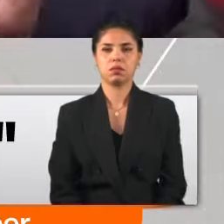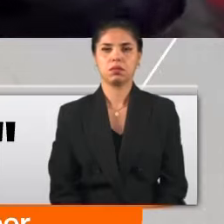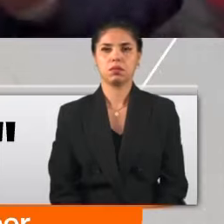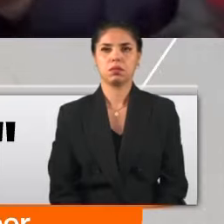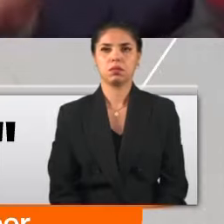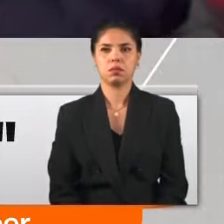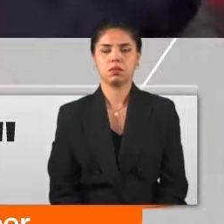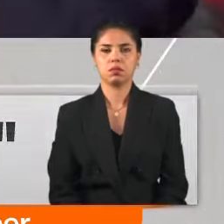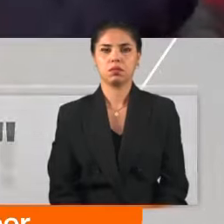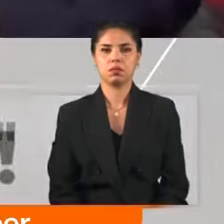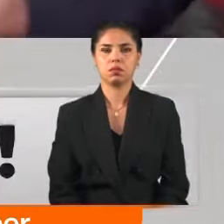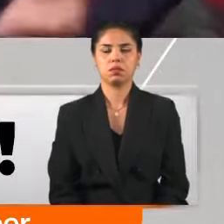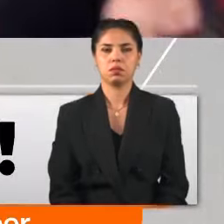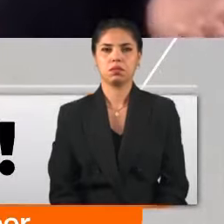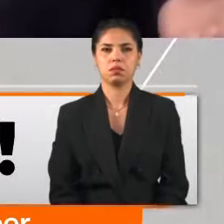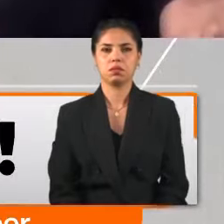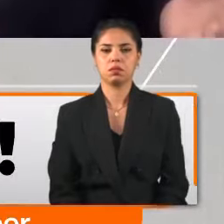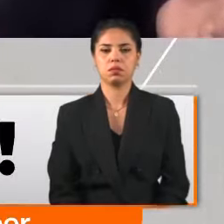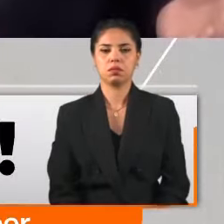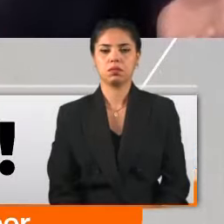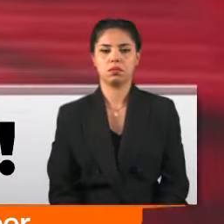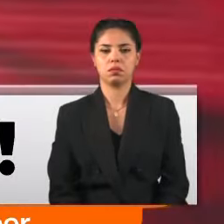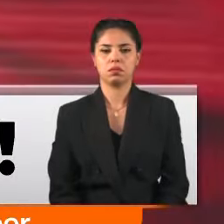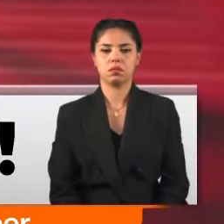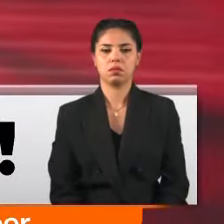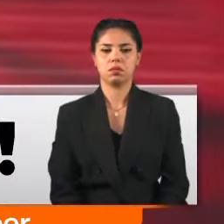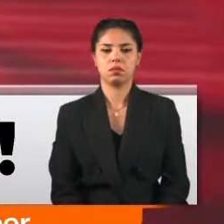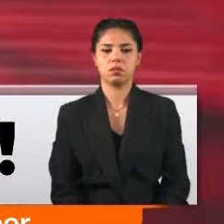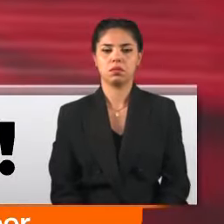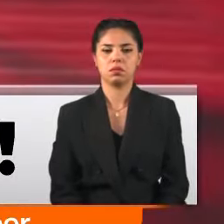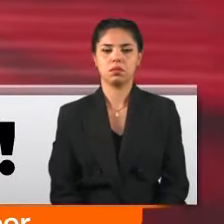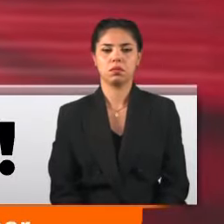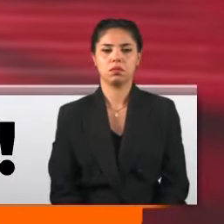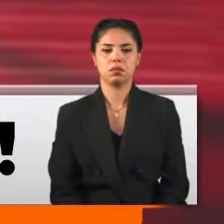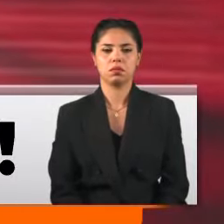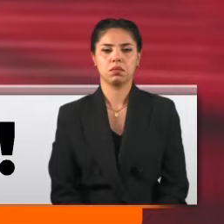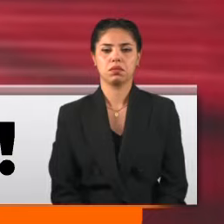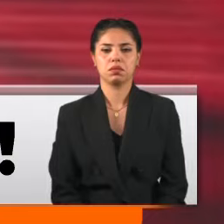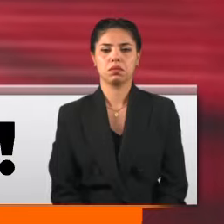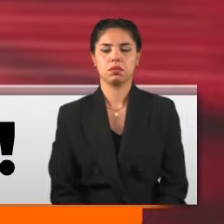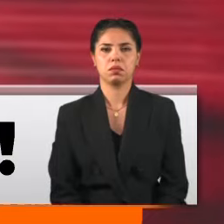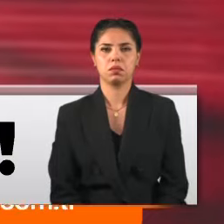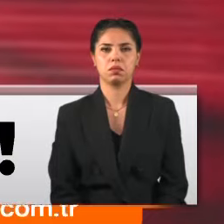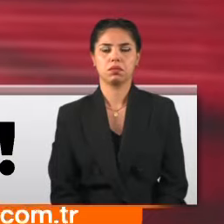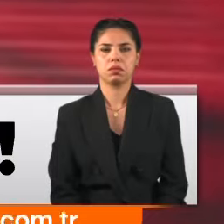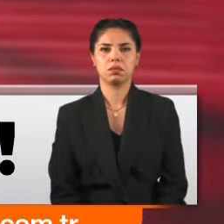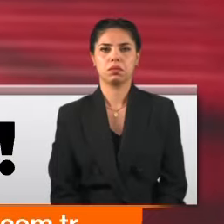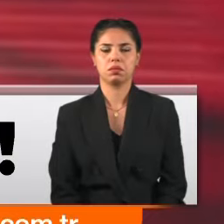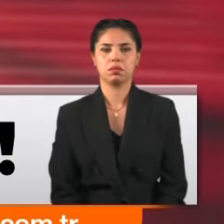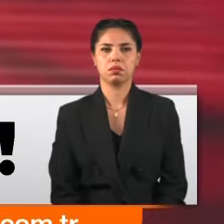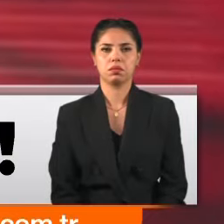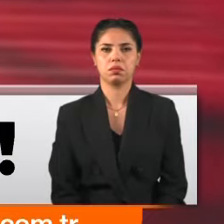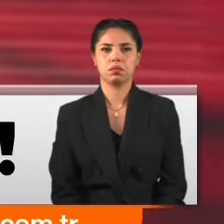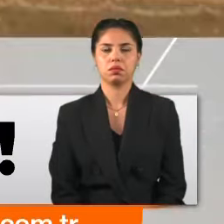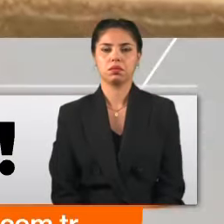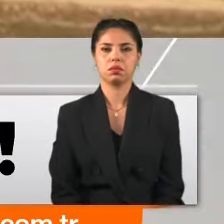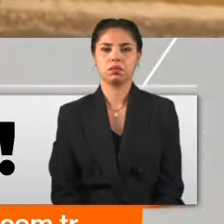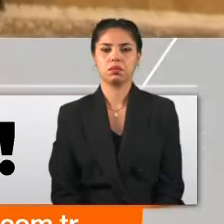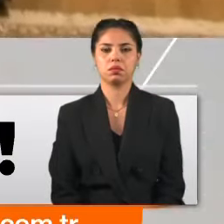gibi gereksiz bir tartışmaya zemin hazırlamak istemiyorum. Genel başkanların elbette ki yani kırgınlıkları olur, üzüntüleri